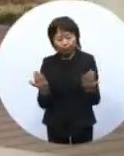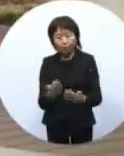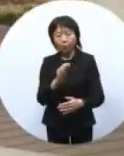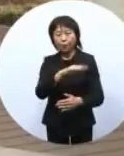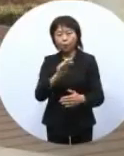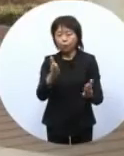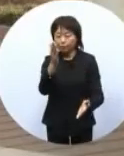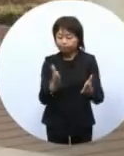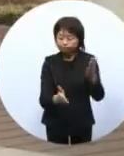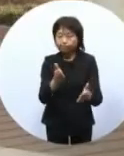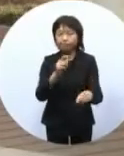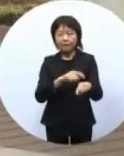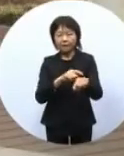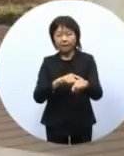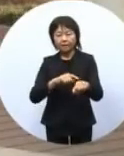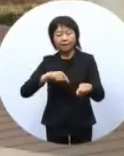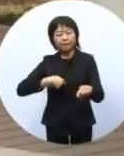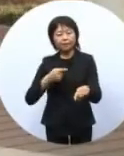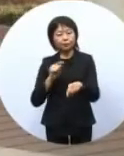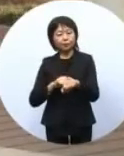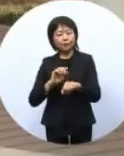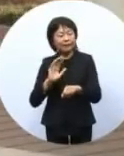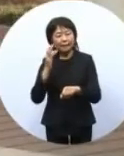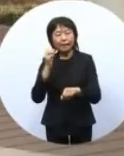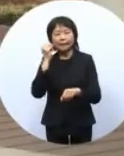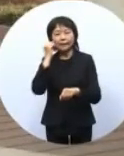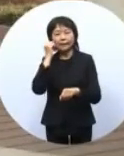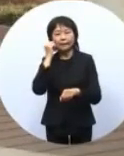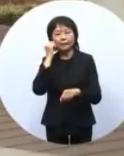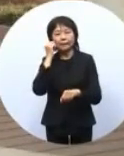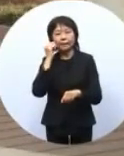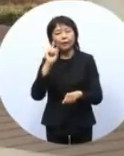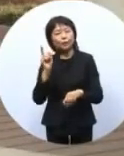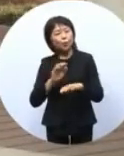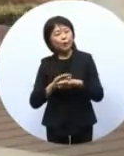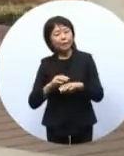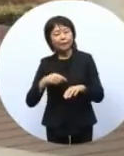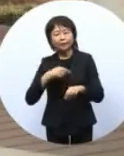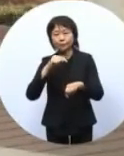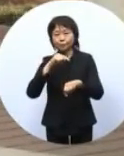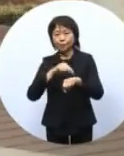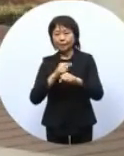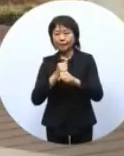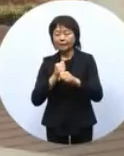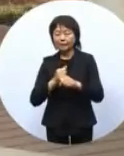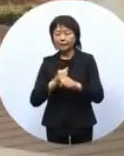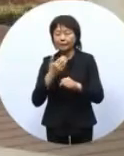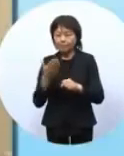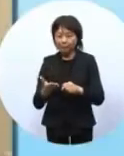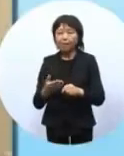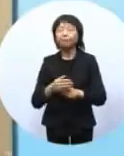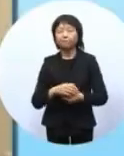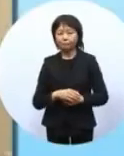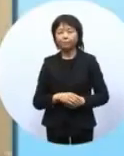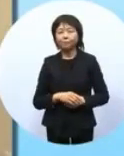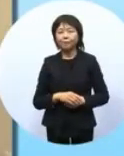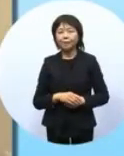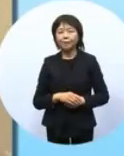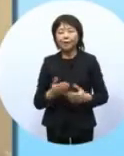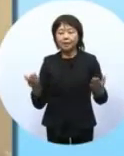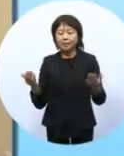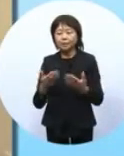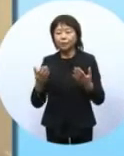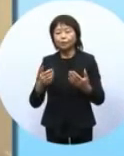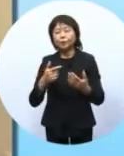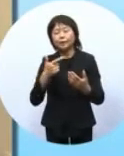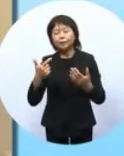間で、自分の時間がなかなかないので、どうやったら自分の時間が作れるかと毎日必死で作っていて、仕事ですごい疲